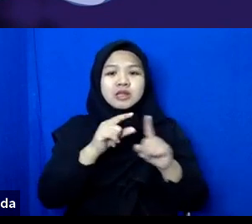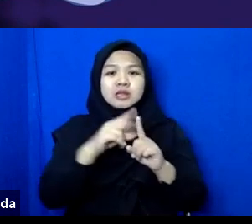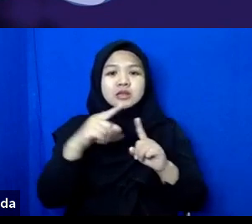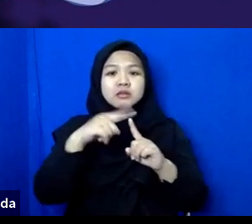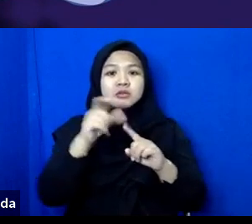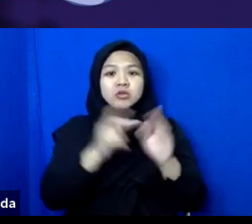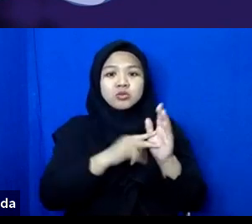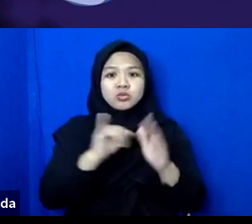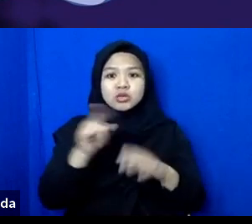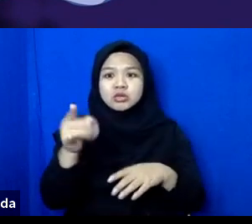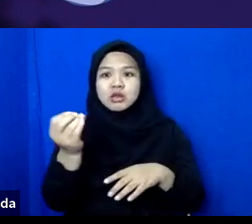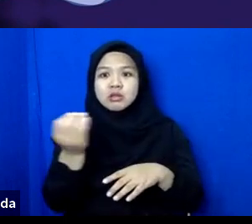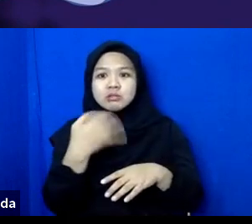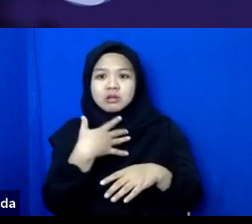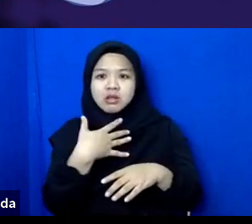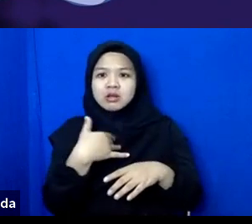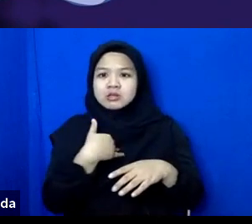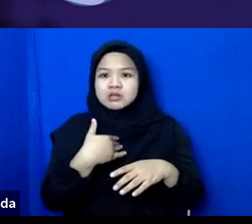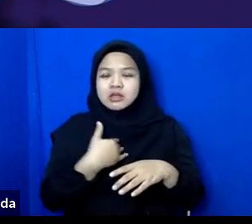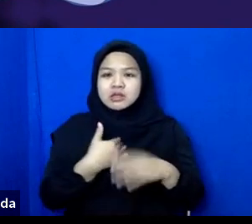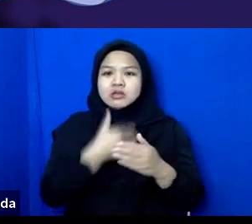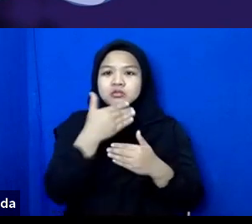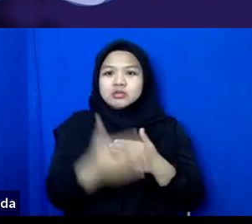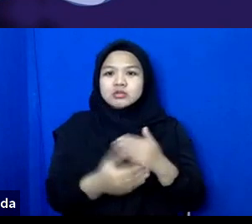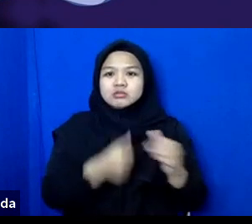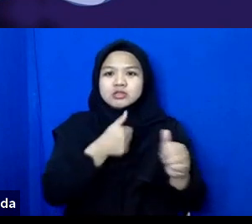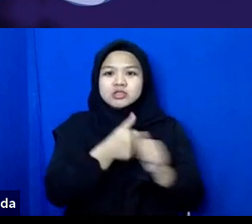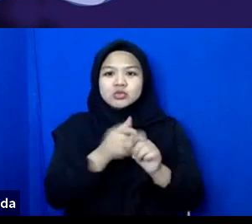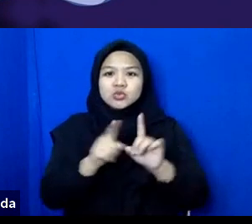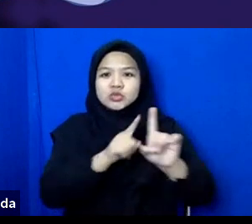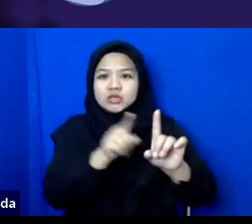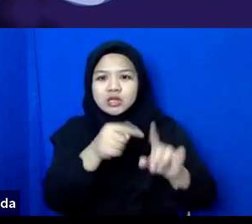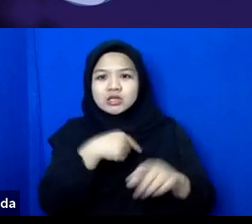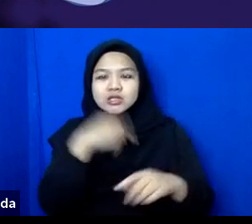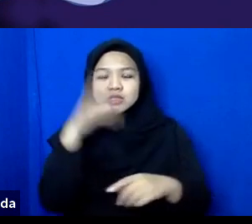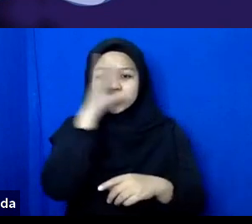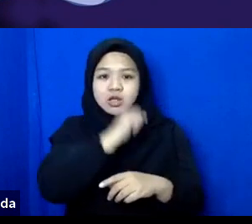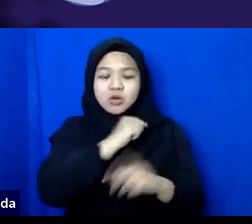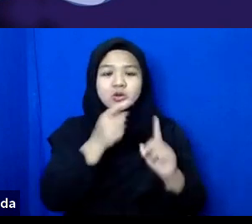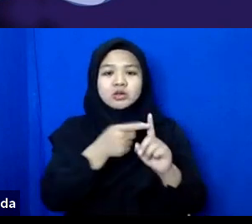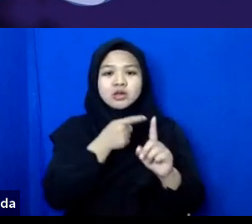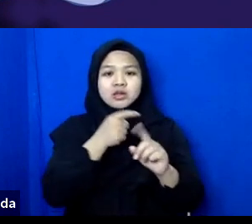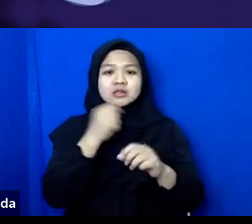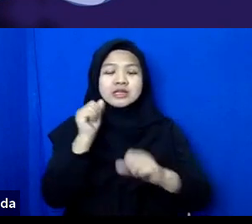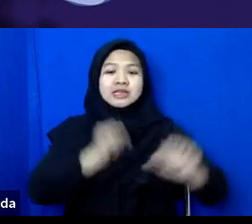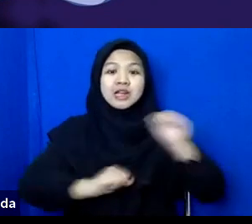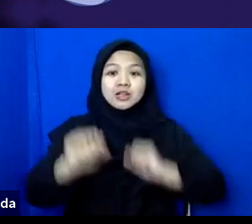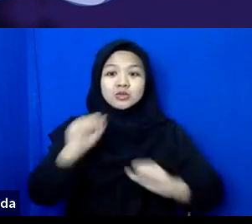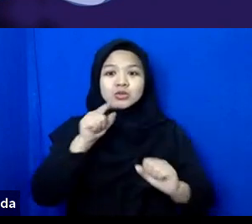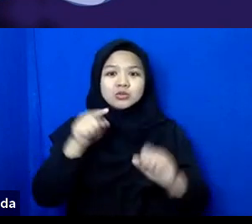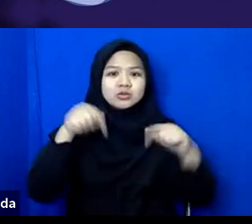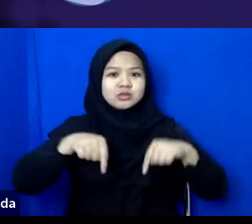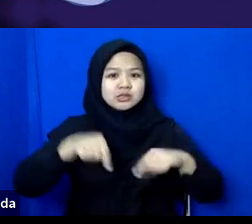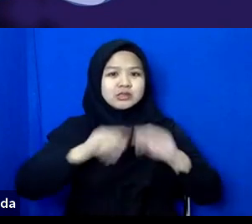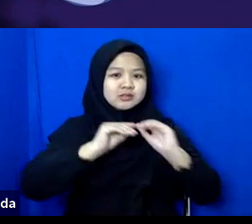ya Dia bilang Memang dan saya juga kemudian mengikuti Dea gitu dan saya jadi tahu dari sejak Gestun itu disini